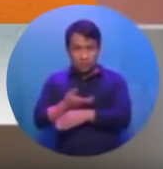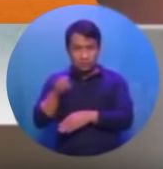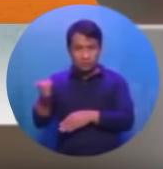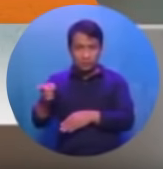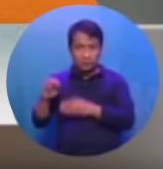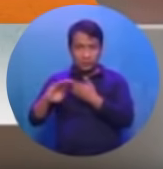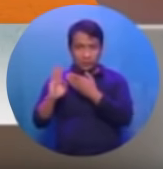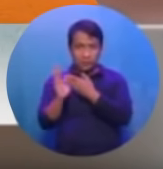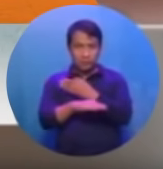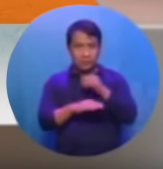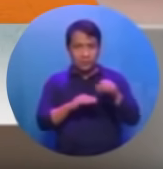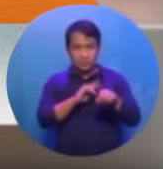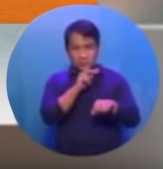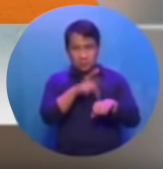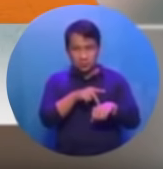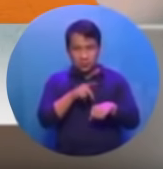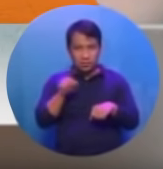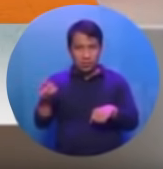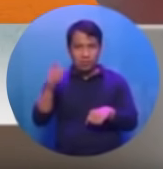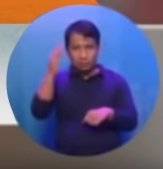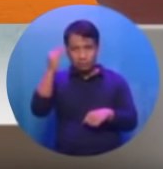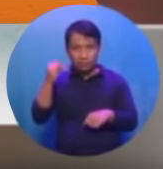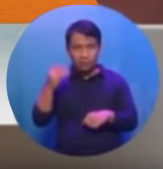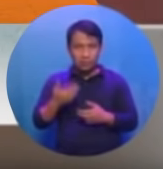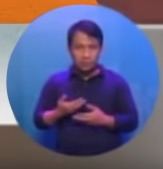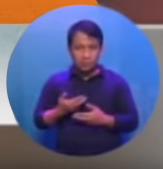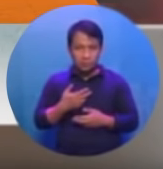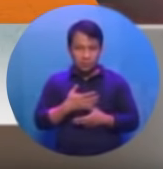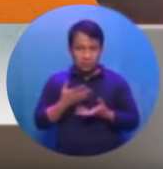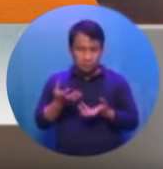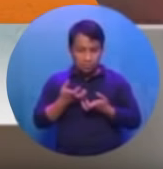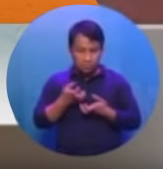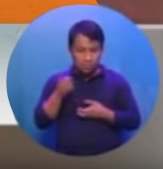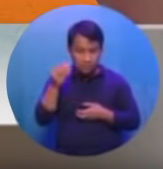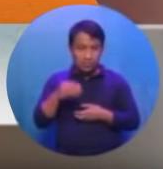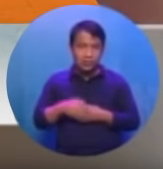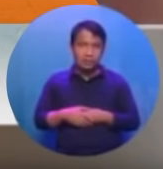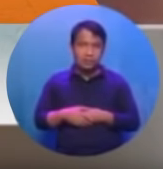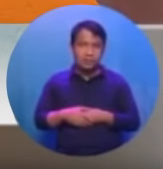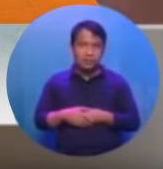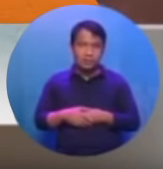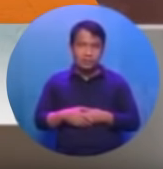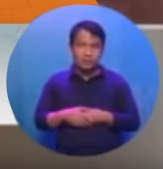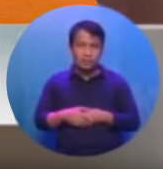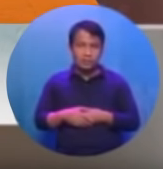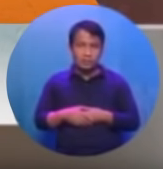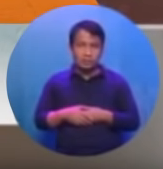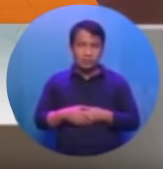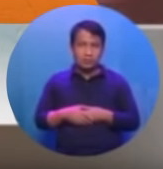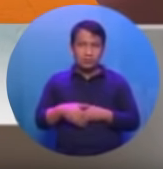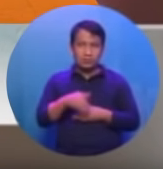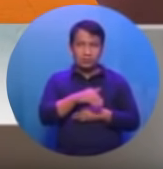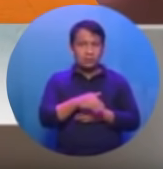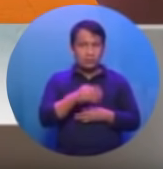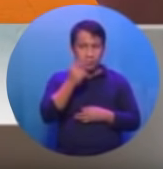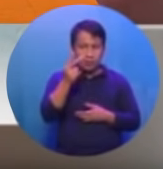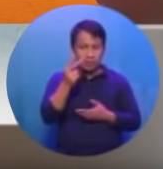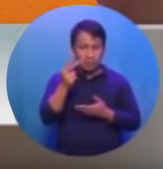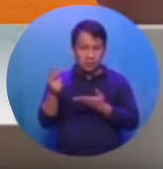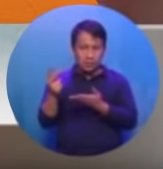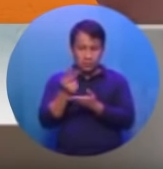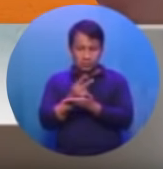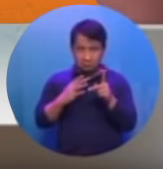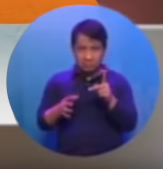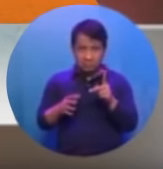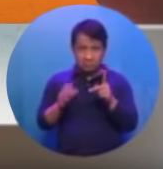po namin dahil ito po ang request ni Markley. Madideport na po siya. Pinakamataas na po siguro mga 2 linggo. Andito na po